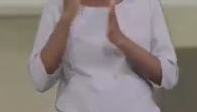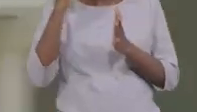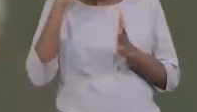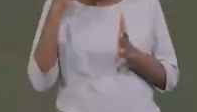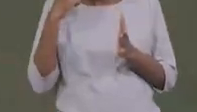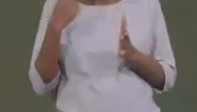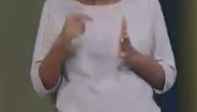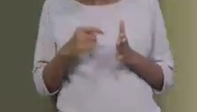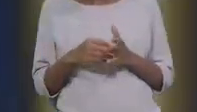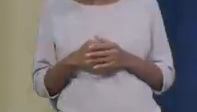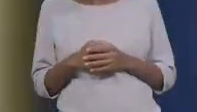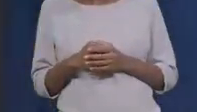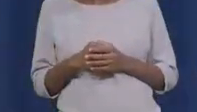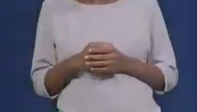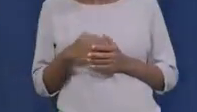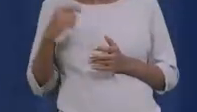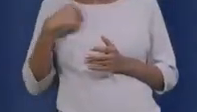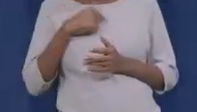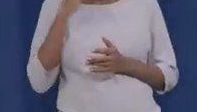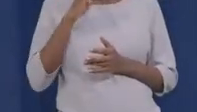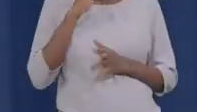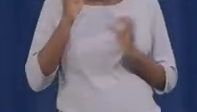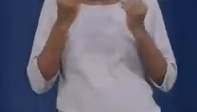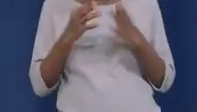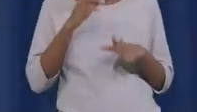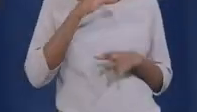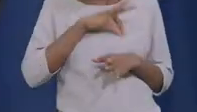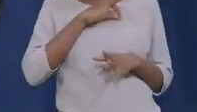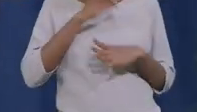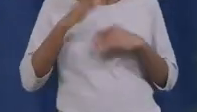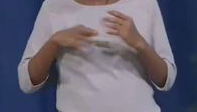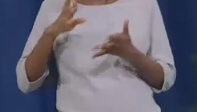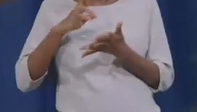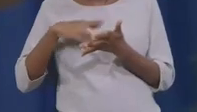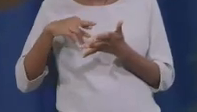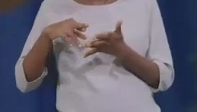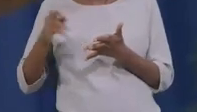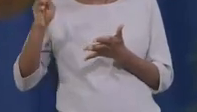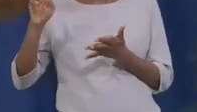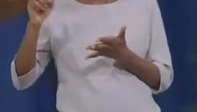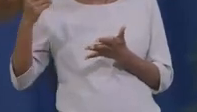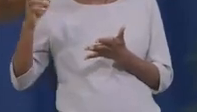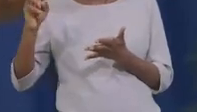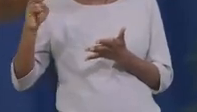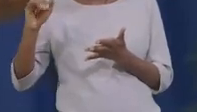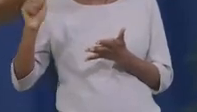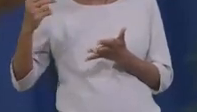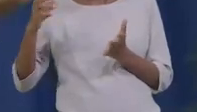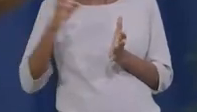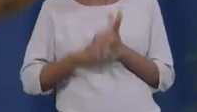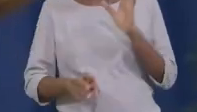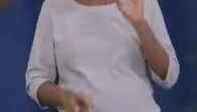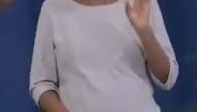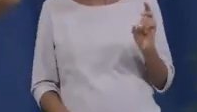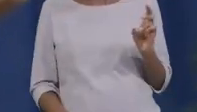Lire Acte 2 sera plus profitable que lire Néhémie